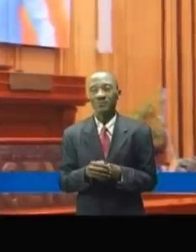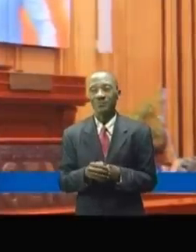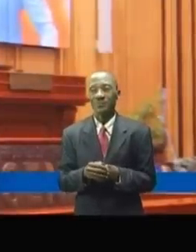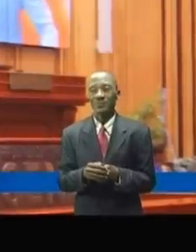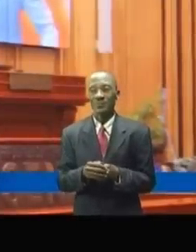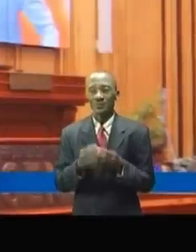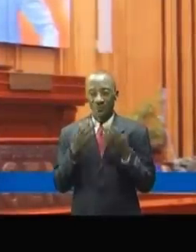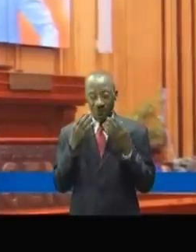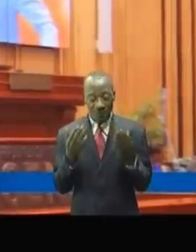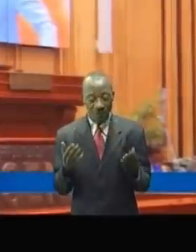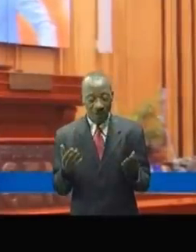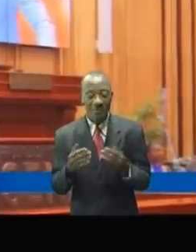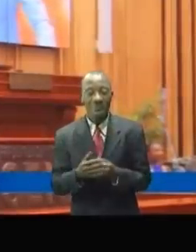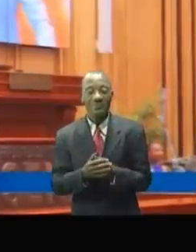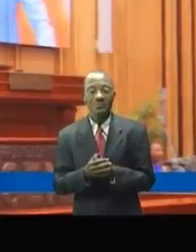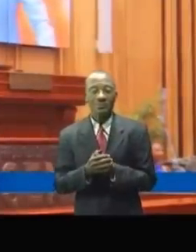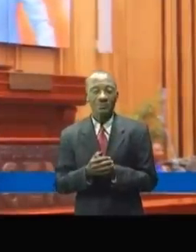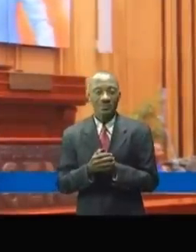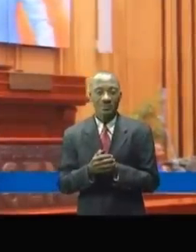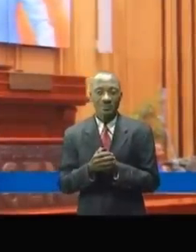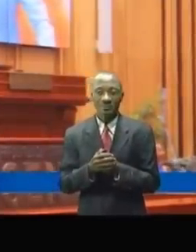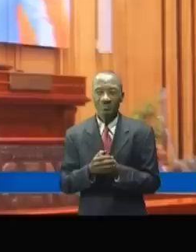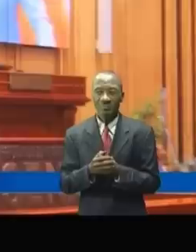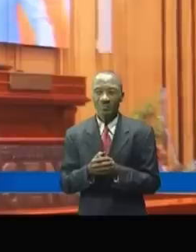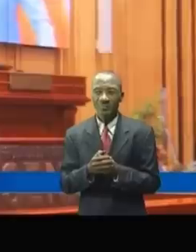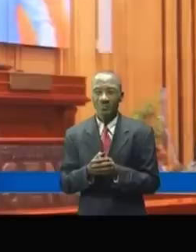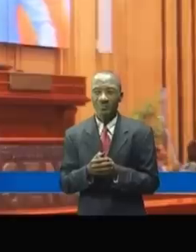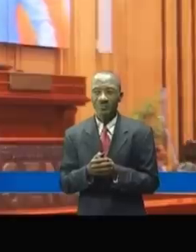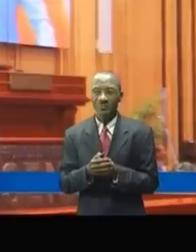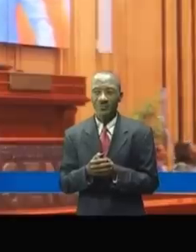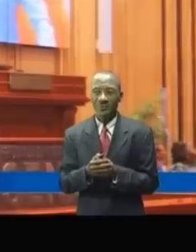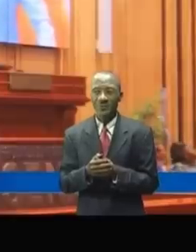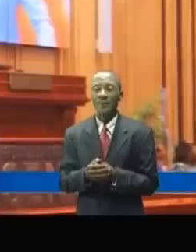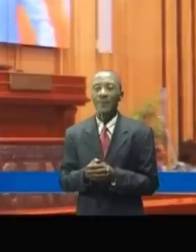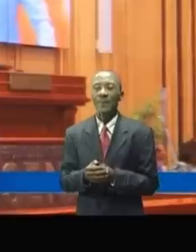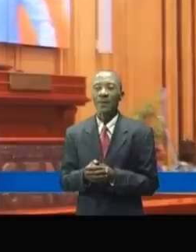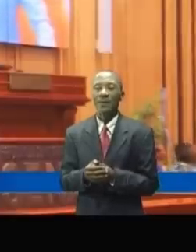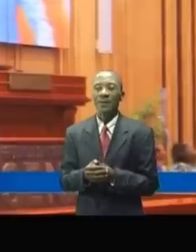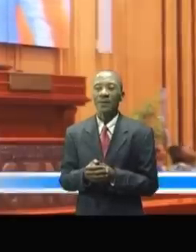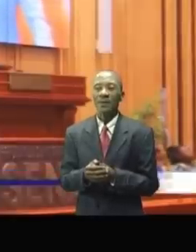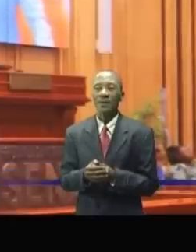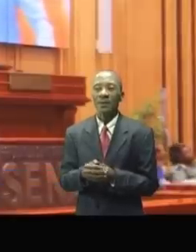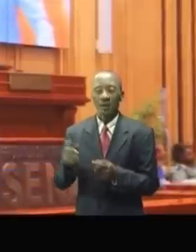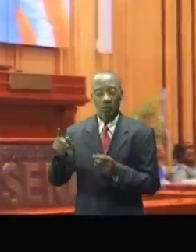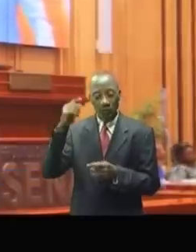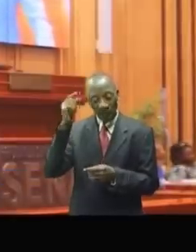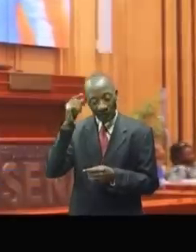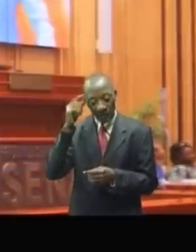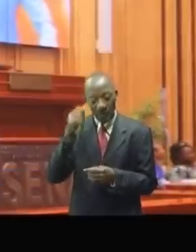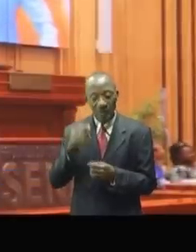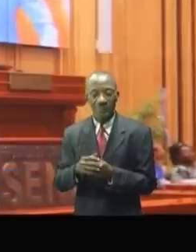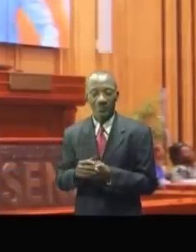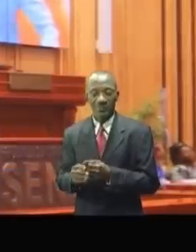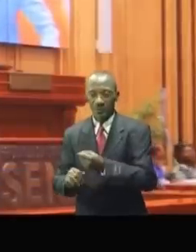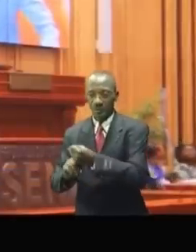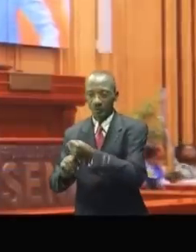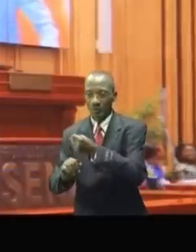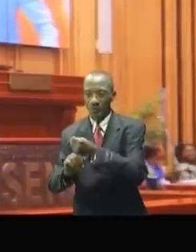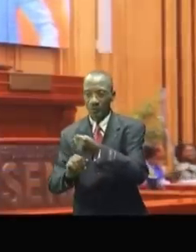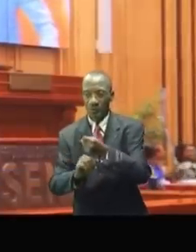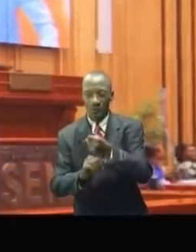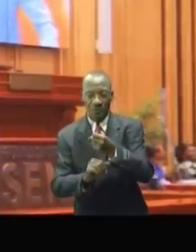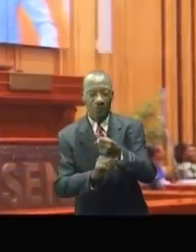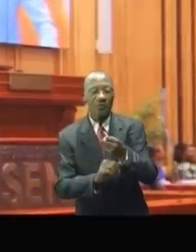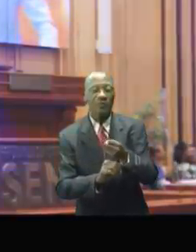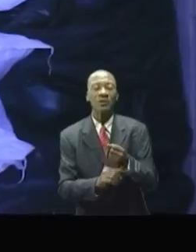Mpanda Kabangu avait rassuré les élus du peuple que cette fois-ci, le gouvernement va appuyer les petits fermiers en matériel